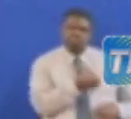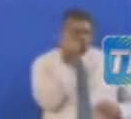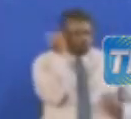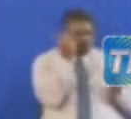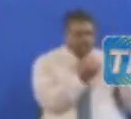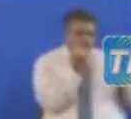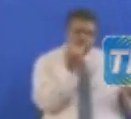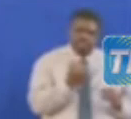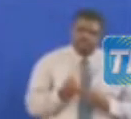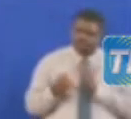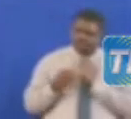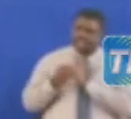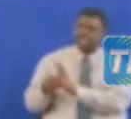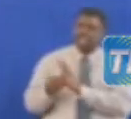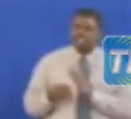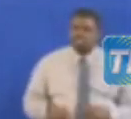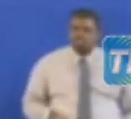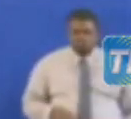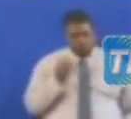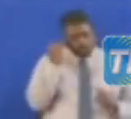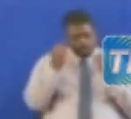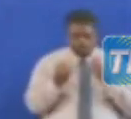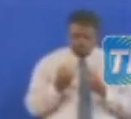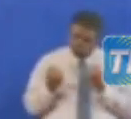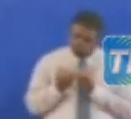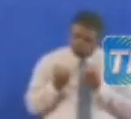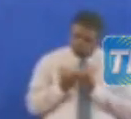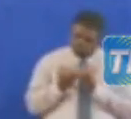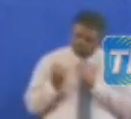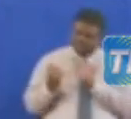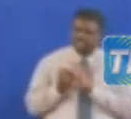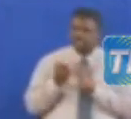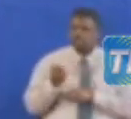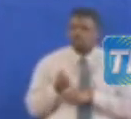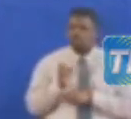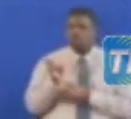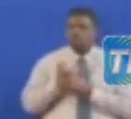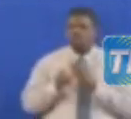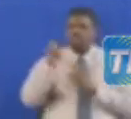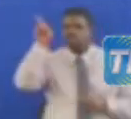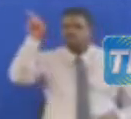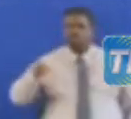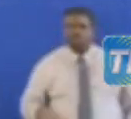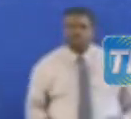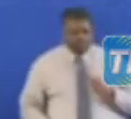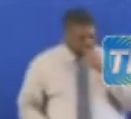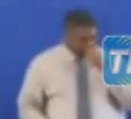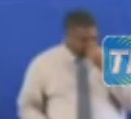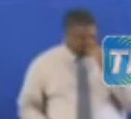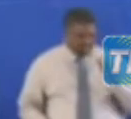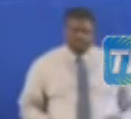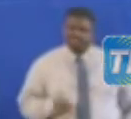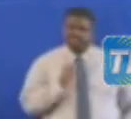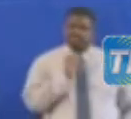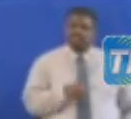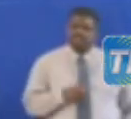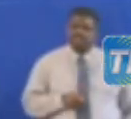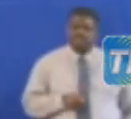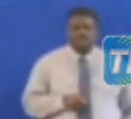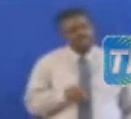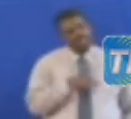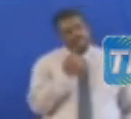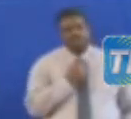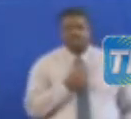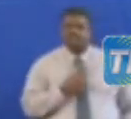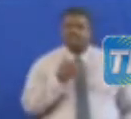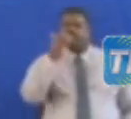wao, maelekezo na maoni yao katika utungaji wa sheria ndogo za halmashauri. Mheshimiwa Spika, ofisi ya Rais Temisemi